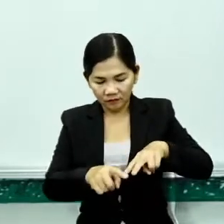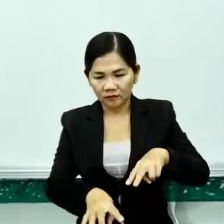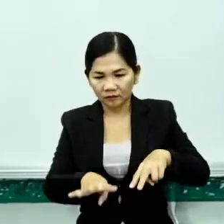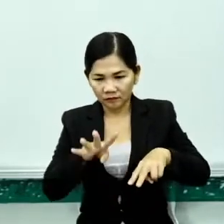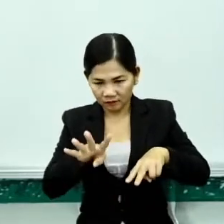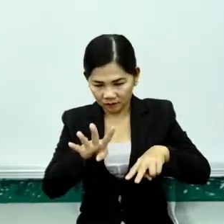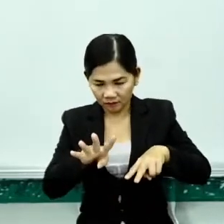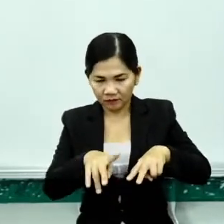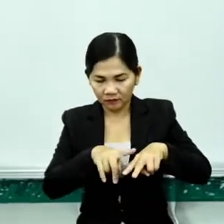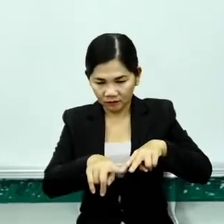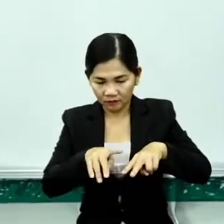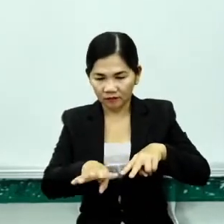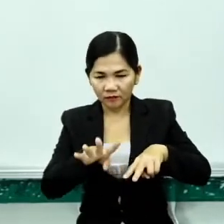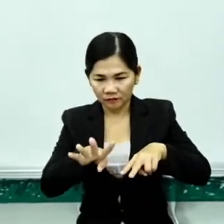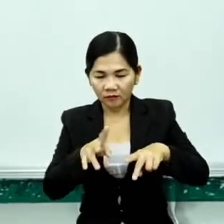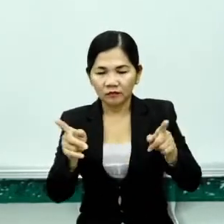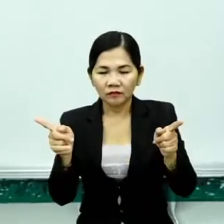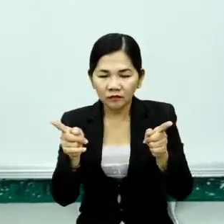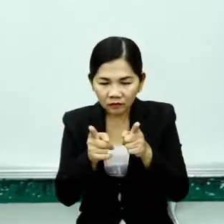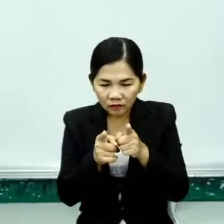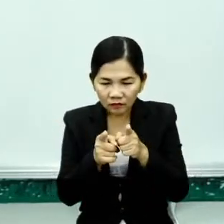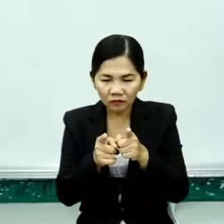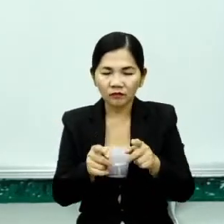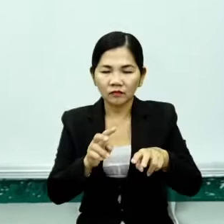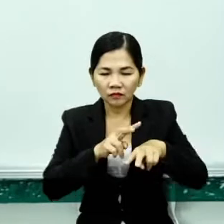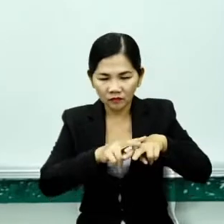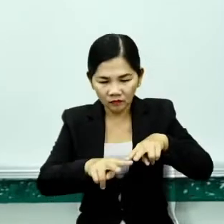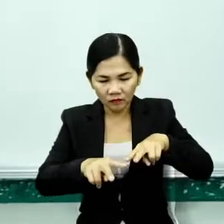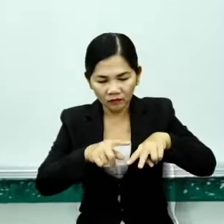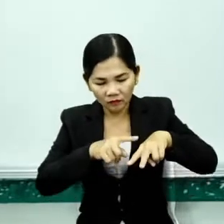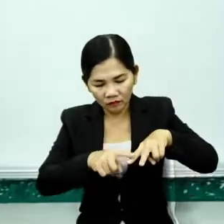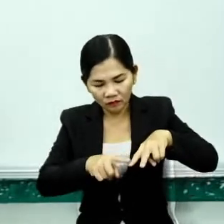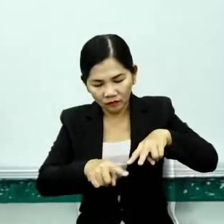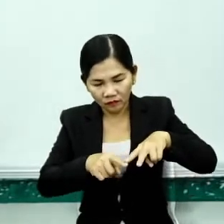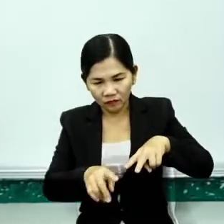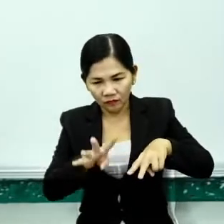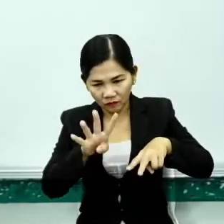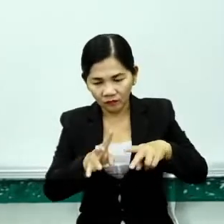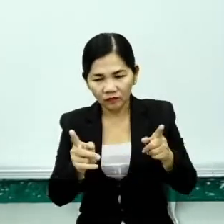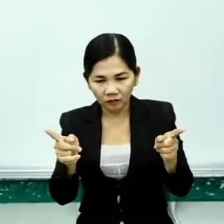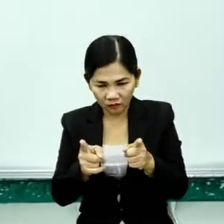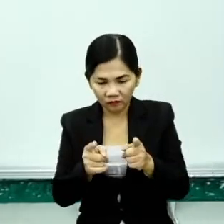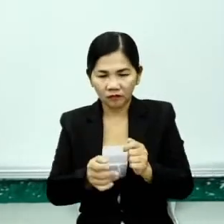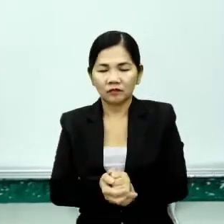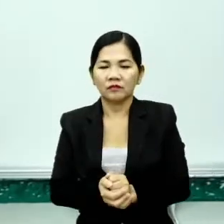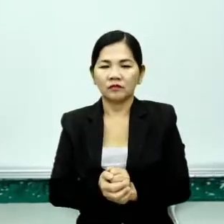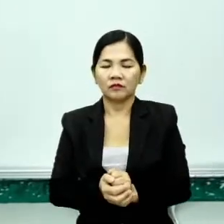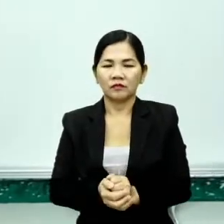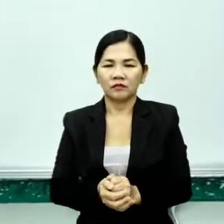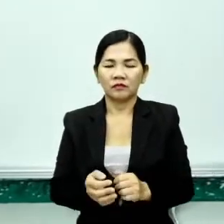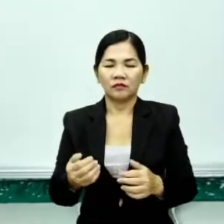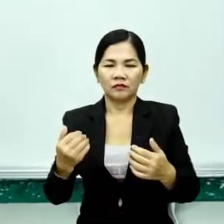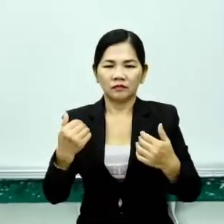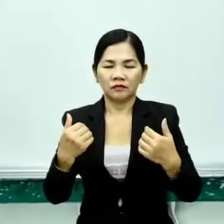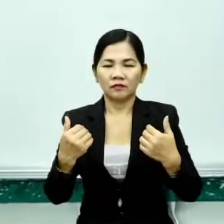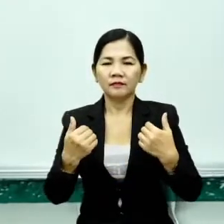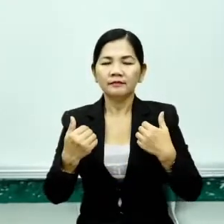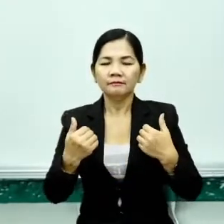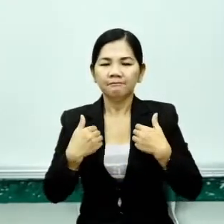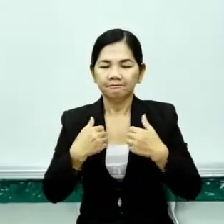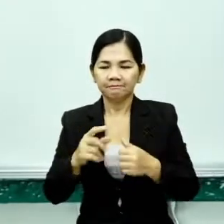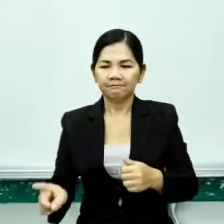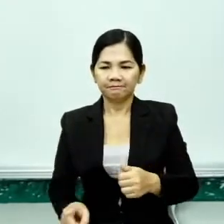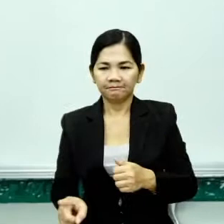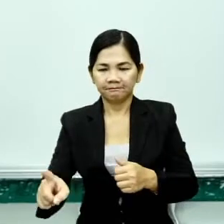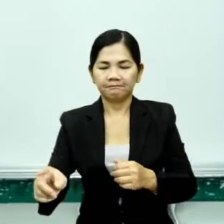nuốn buồn là con á cha miên chương clay clay chùm nuốn buồn cha vậy chết con cha dẫn cha sạch